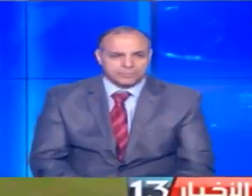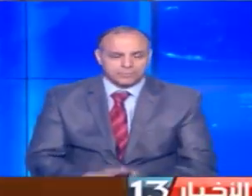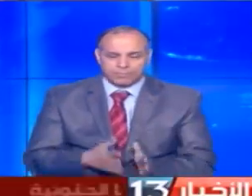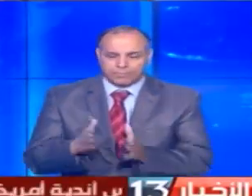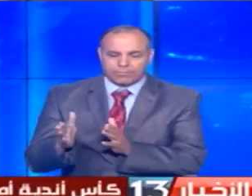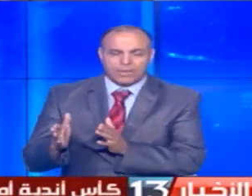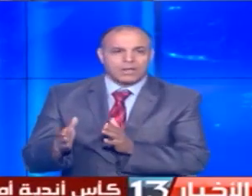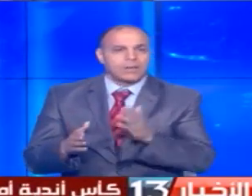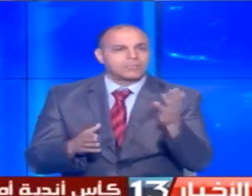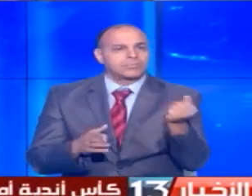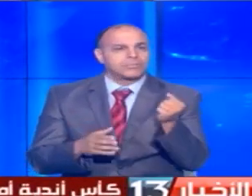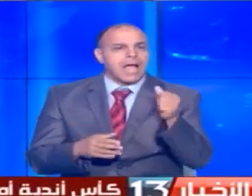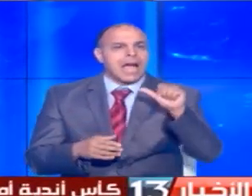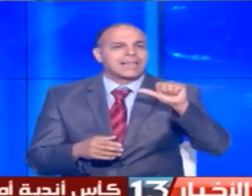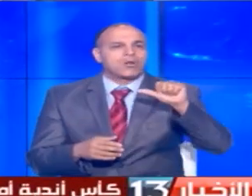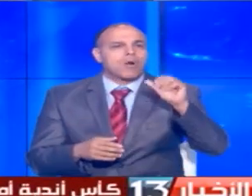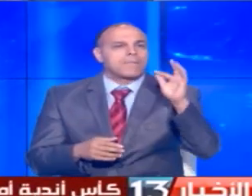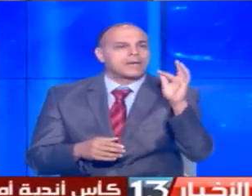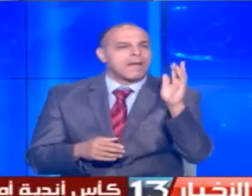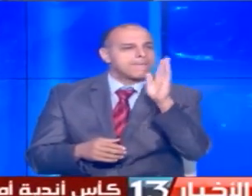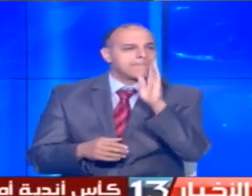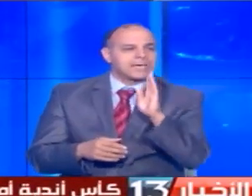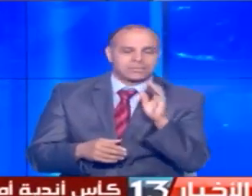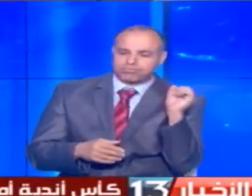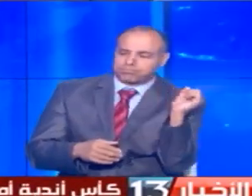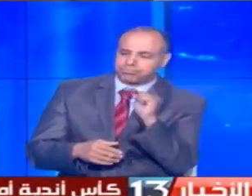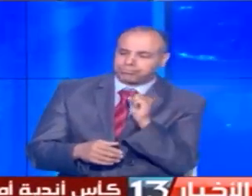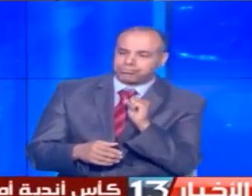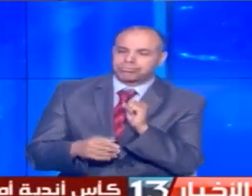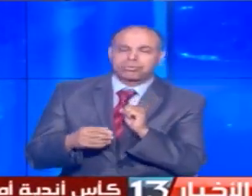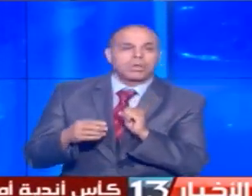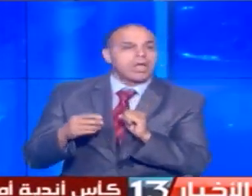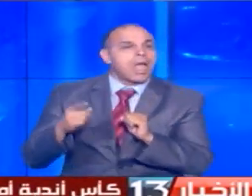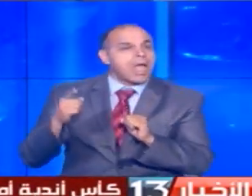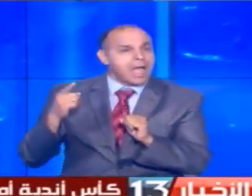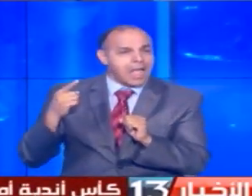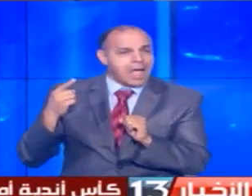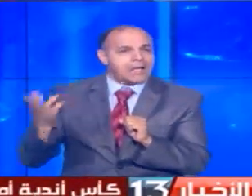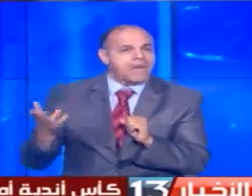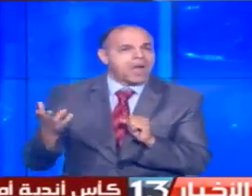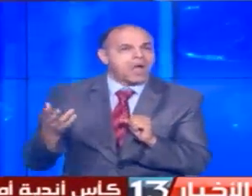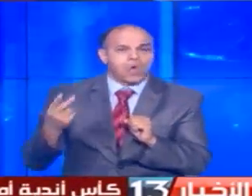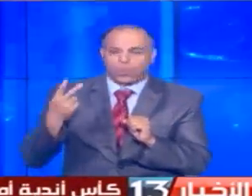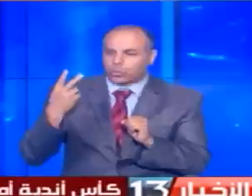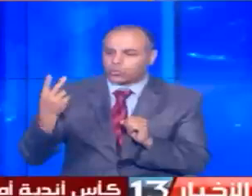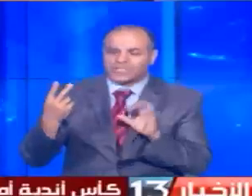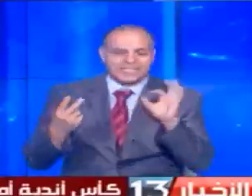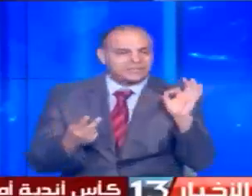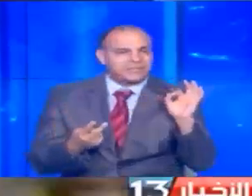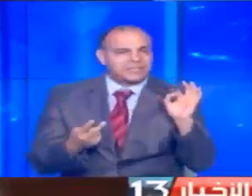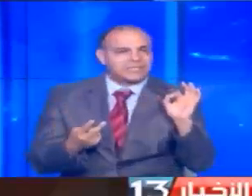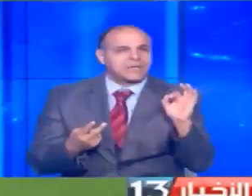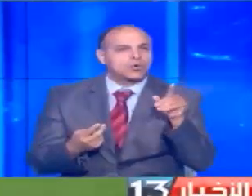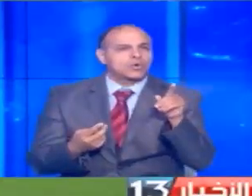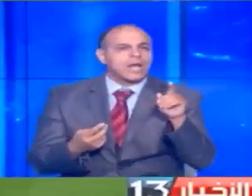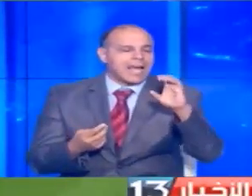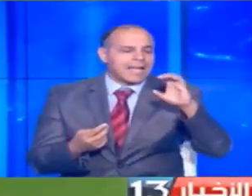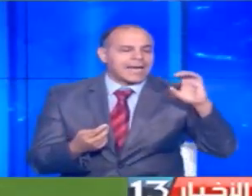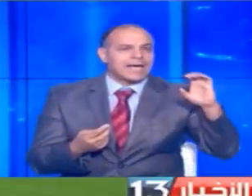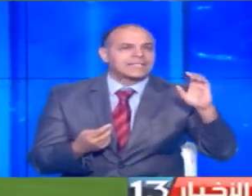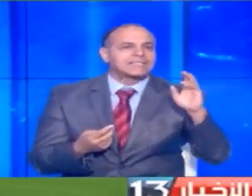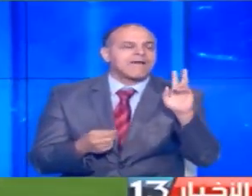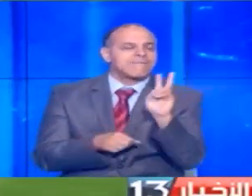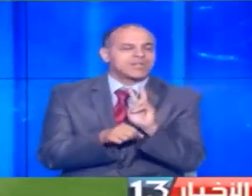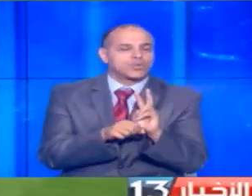المقابل، حقق أتلتيكو بارانينزي البرازيلي فوزا ثمينا خارج الديار من خلال هدفين نظيفين أمام مضيفه كاراكاس